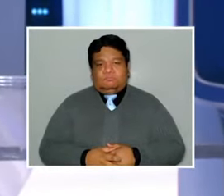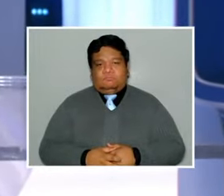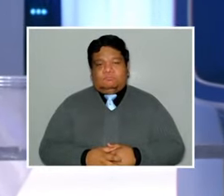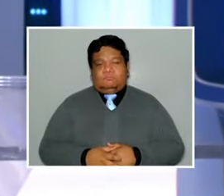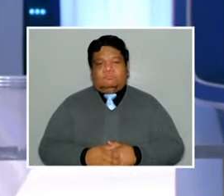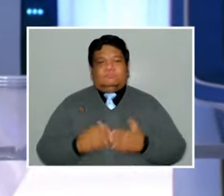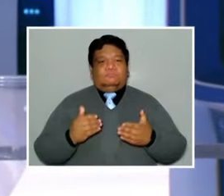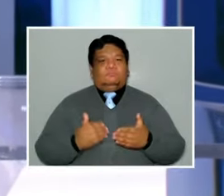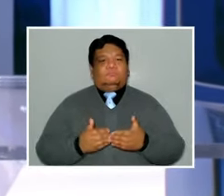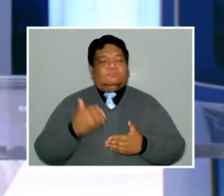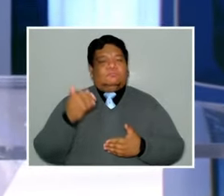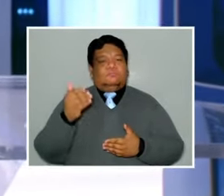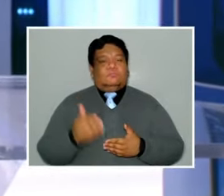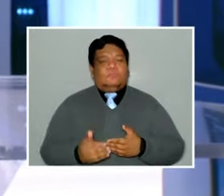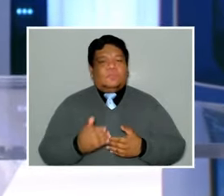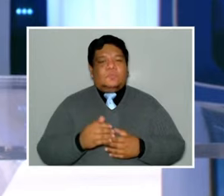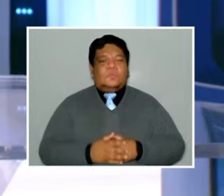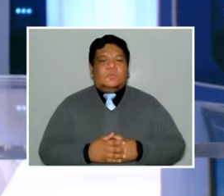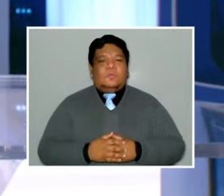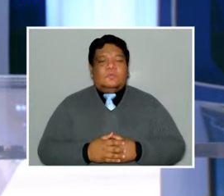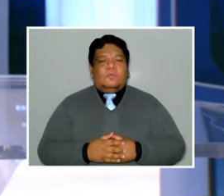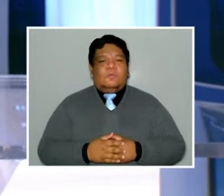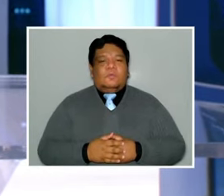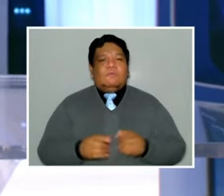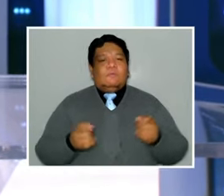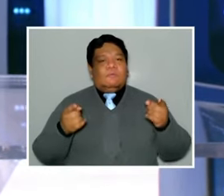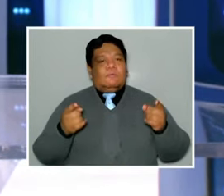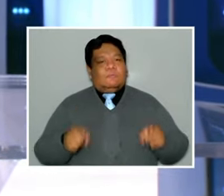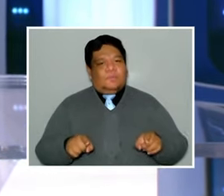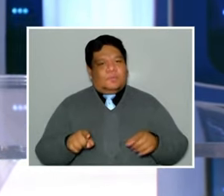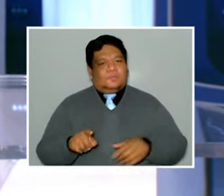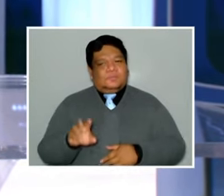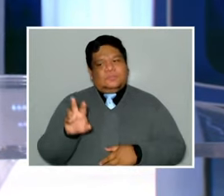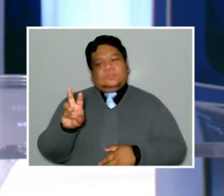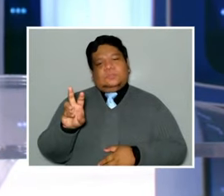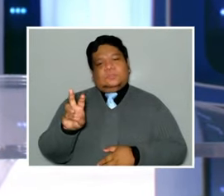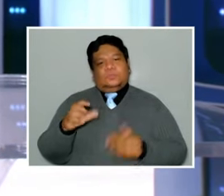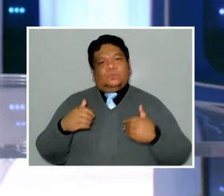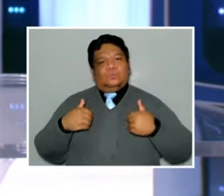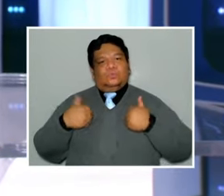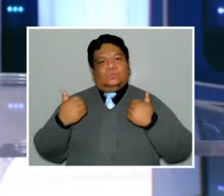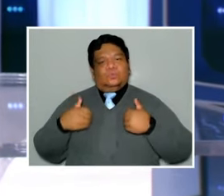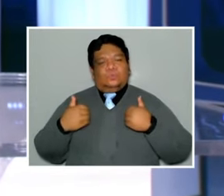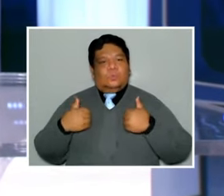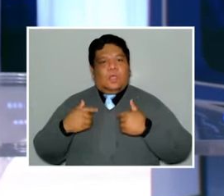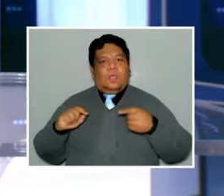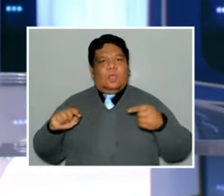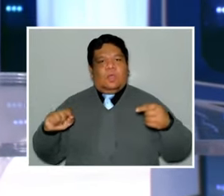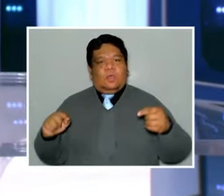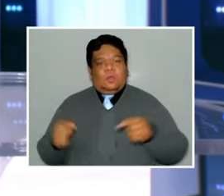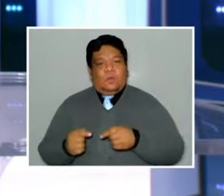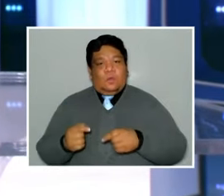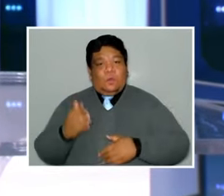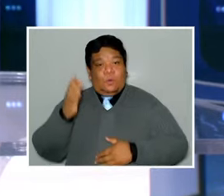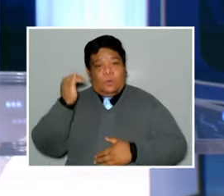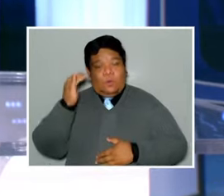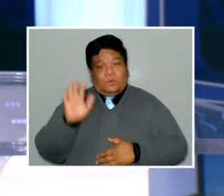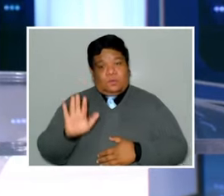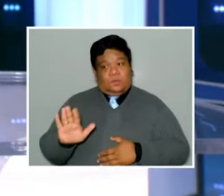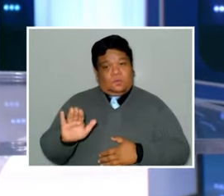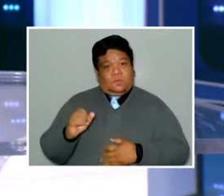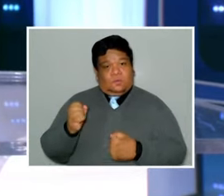Sugatan ng 6 na kabataan matapos sumalpok sa poste at mahulog pa sa bangin ang sinasakyang